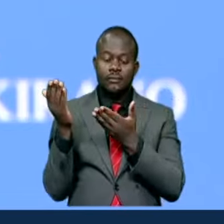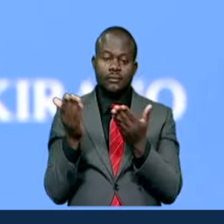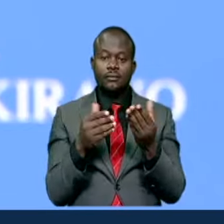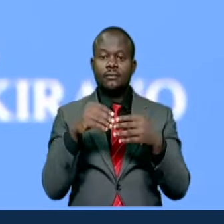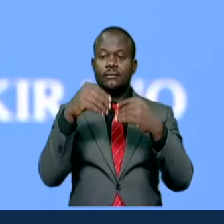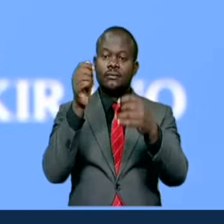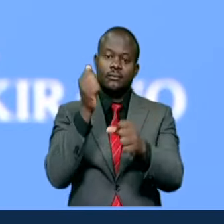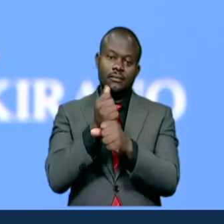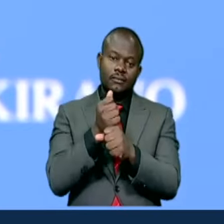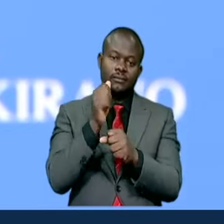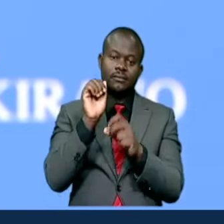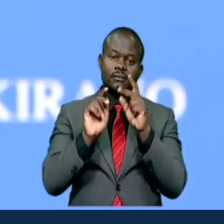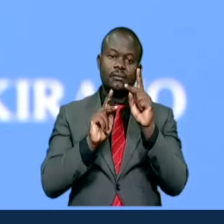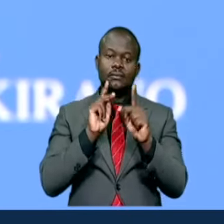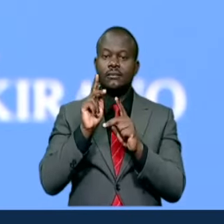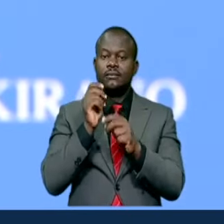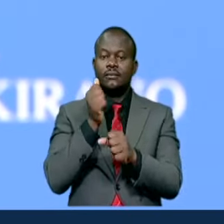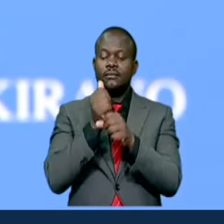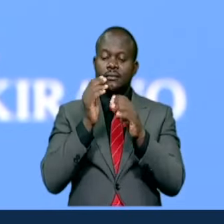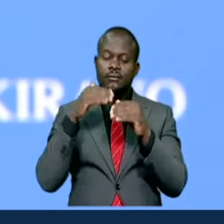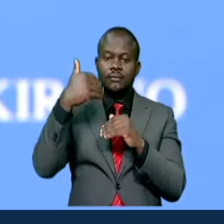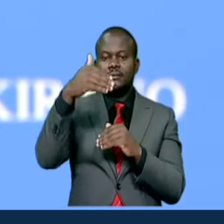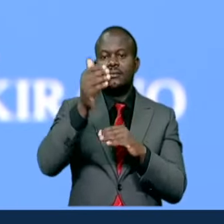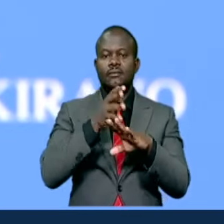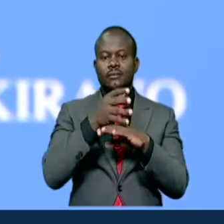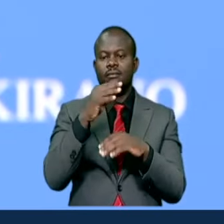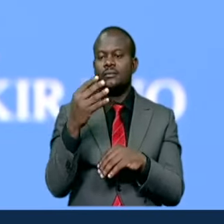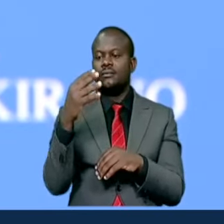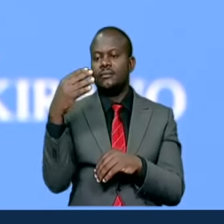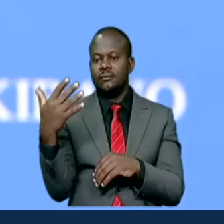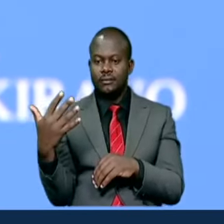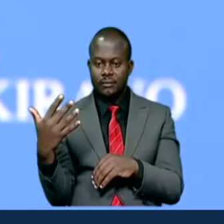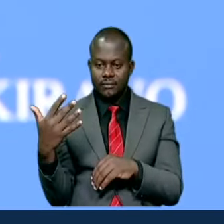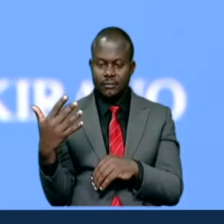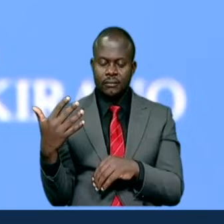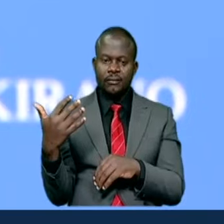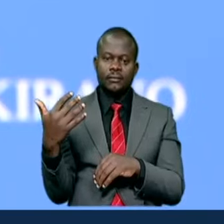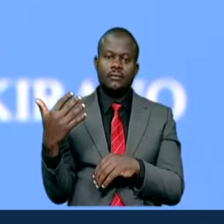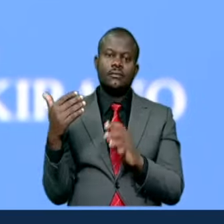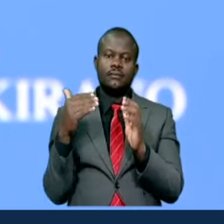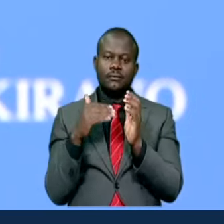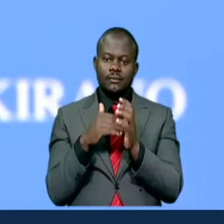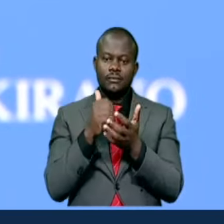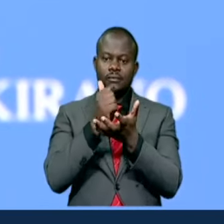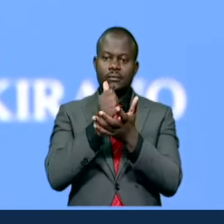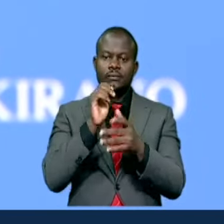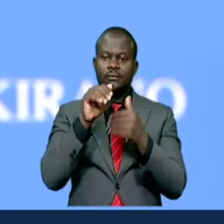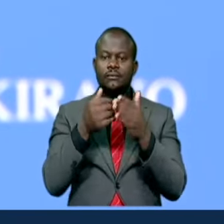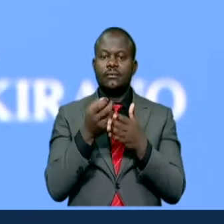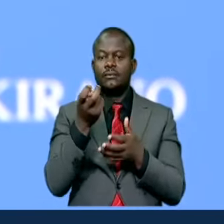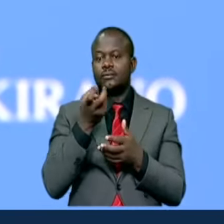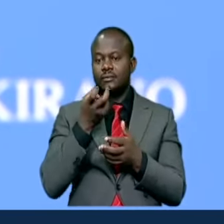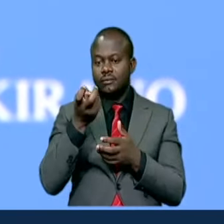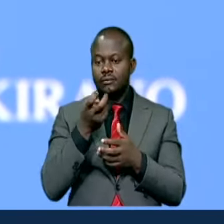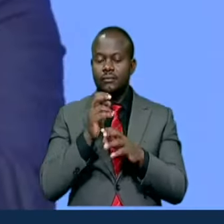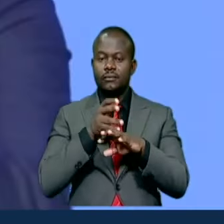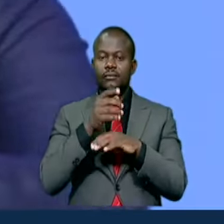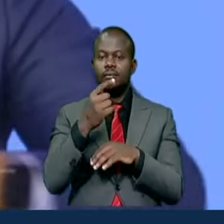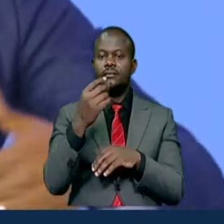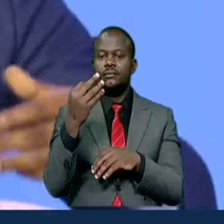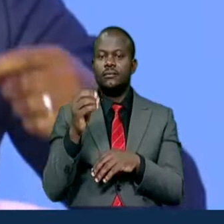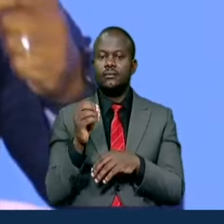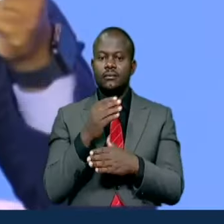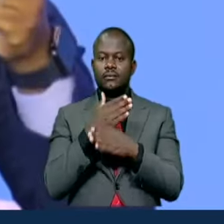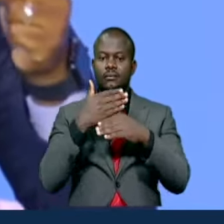Dutanga akazi ku bakozi bahoraho barenga 45, tugafasha abatwara moto barenga 130.